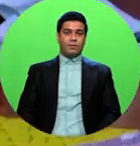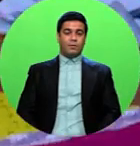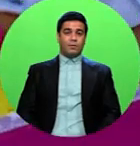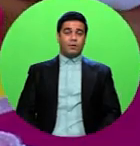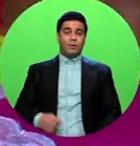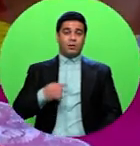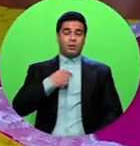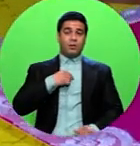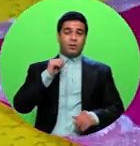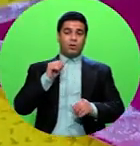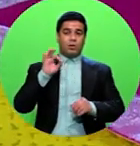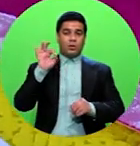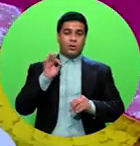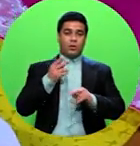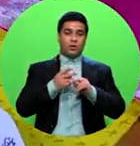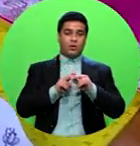Я могу сразу его